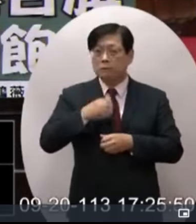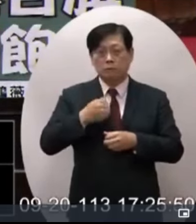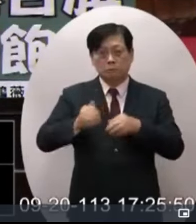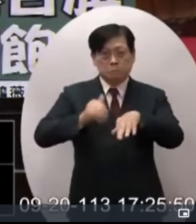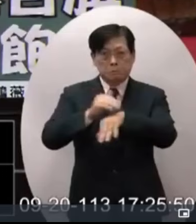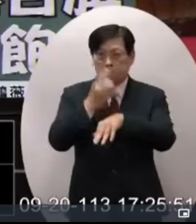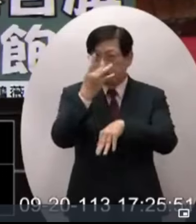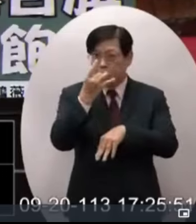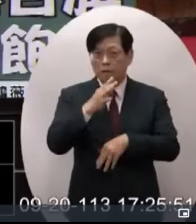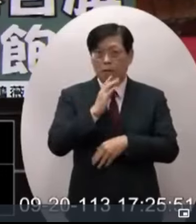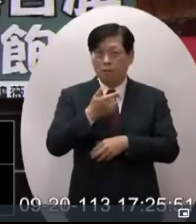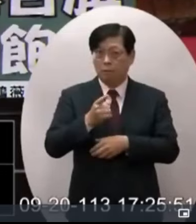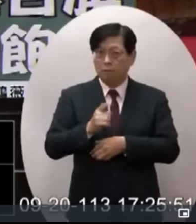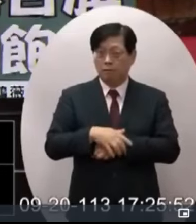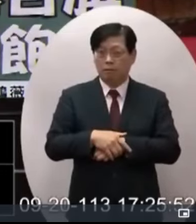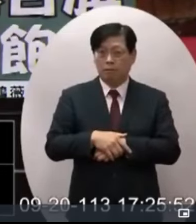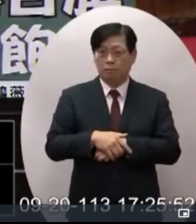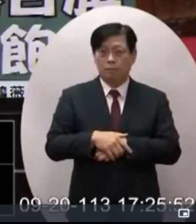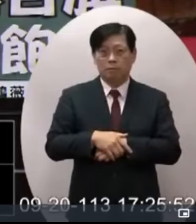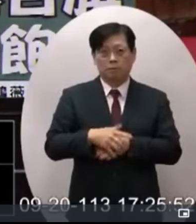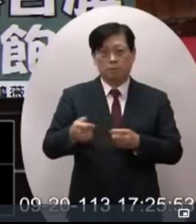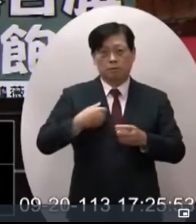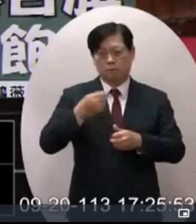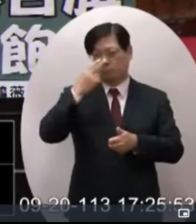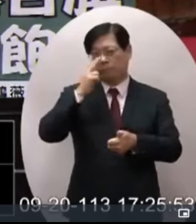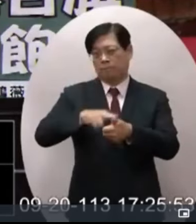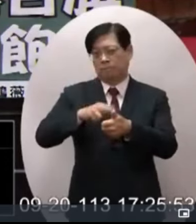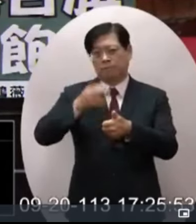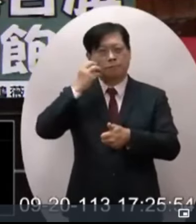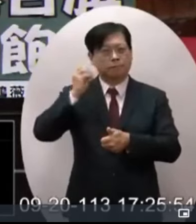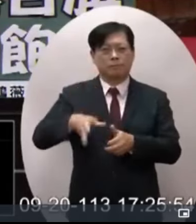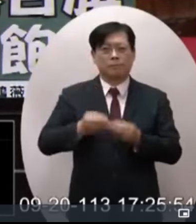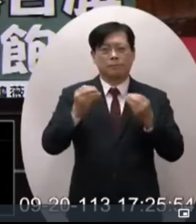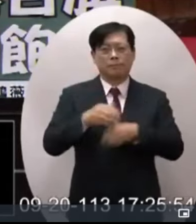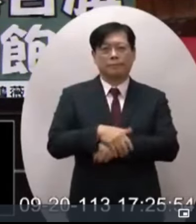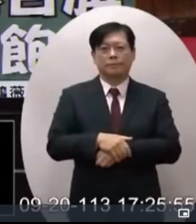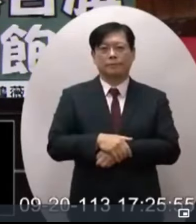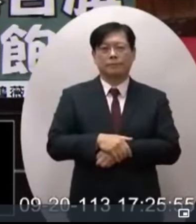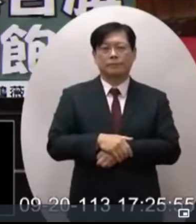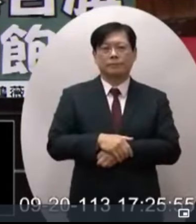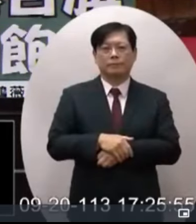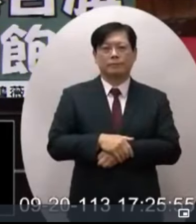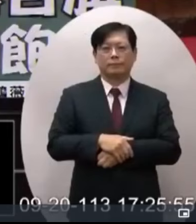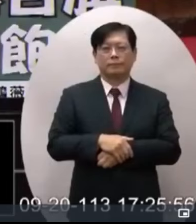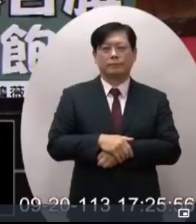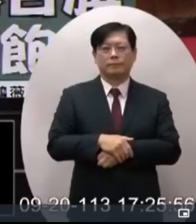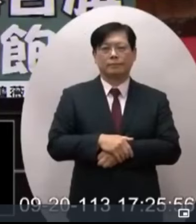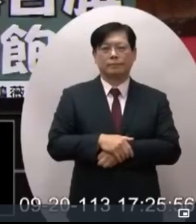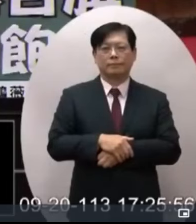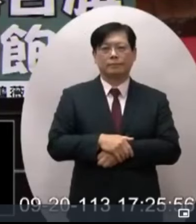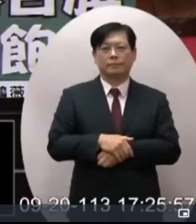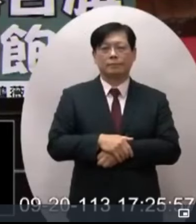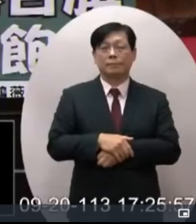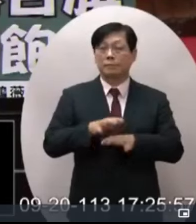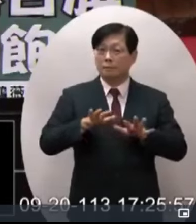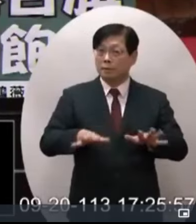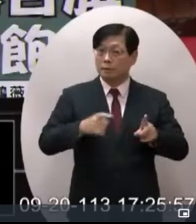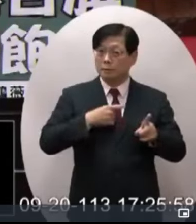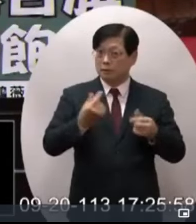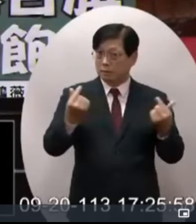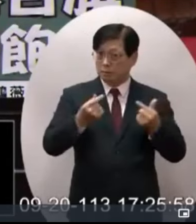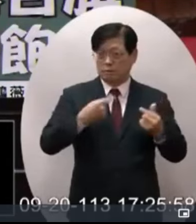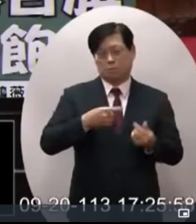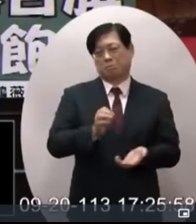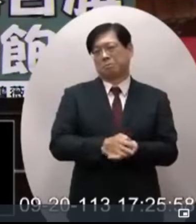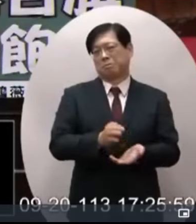完成海空号吗？啊！不要羞辱人到这种地步。 谢谢郑董事长任内的为台船的付出。 你这句话好